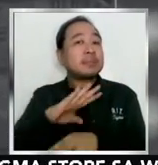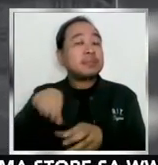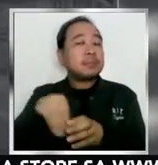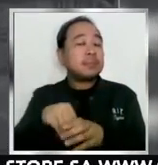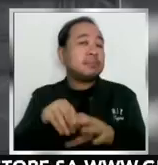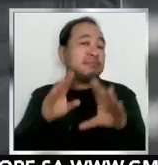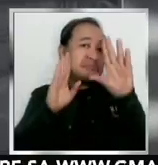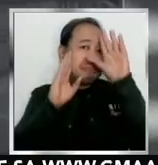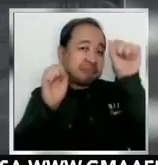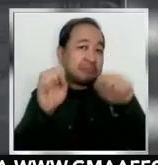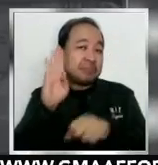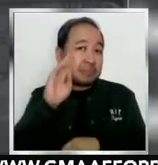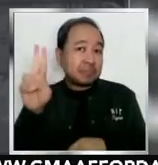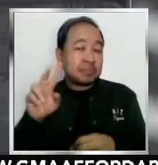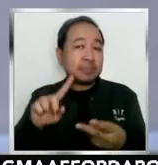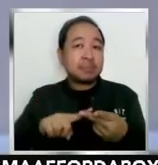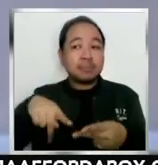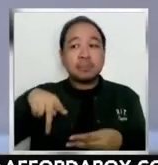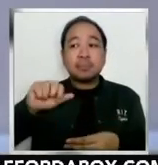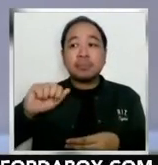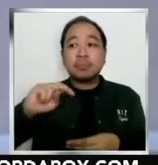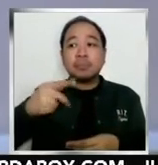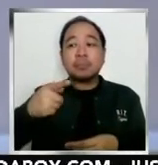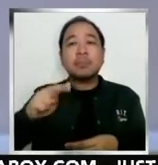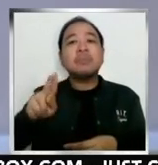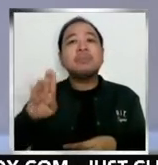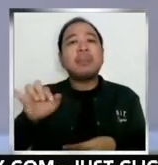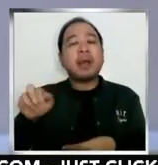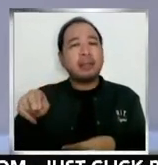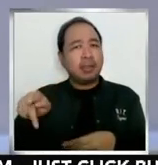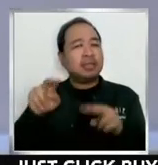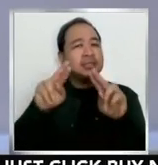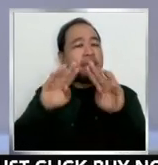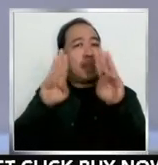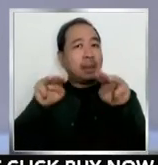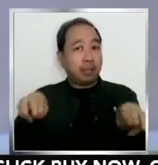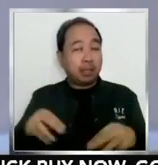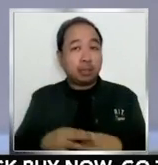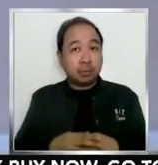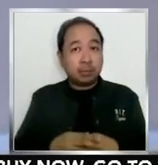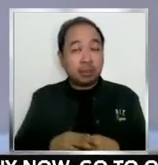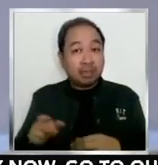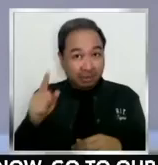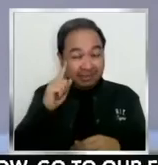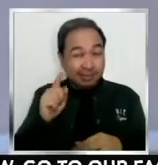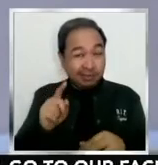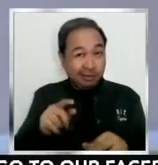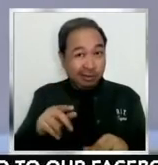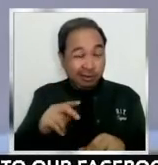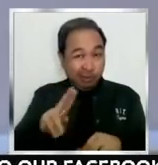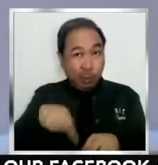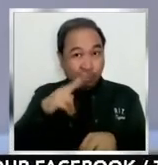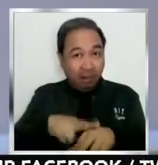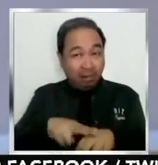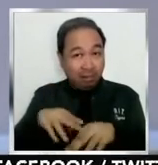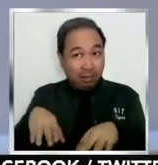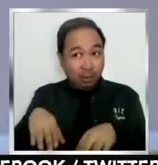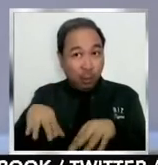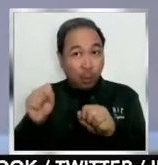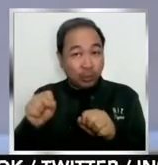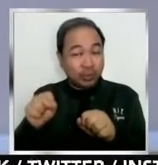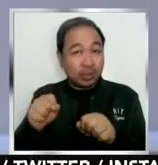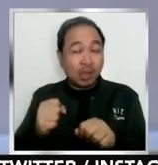at Panganiban sa Malacanang. Is it normal to host sugar importers in Malacanang? Is